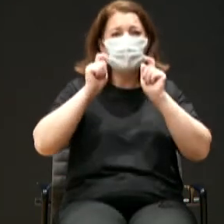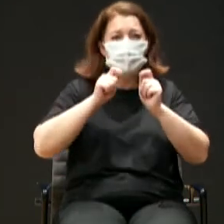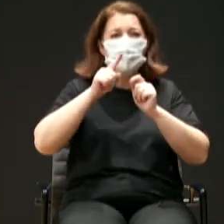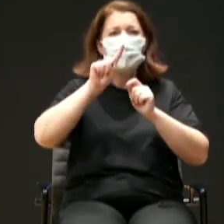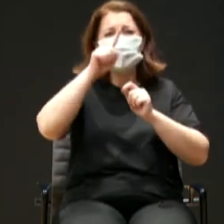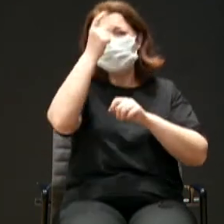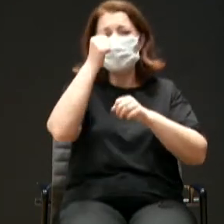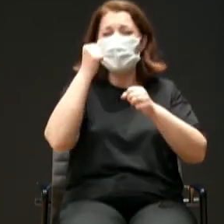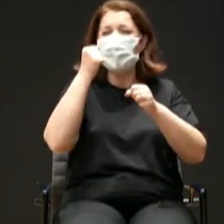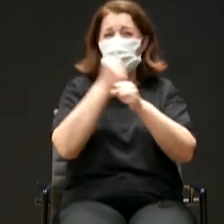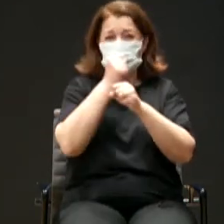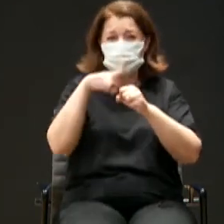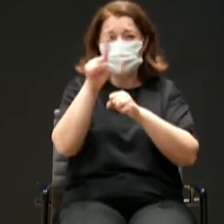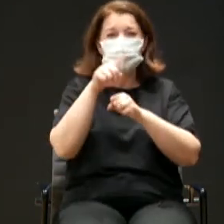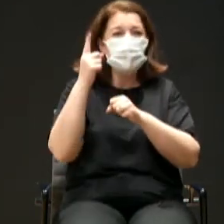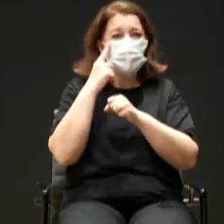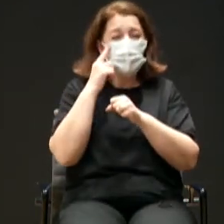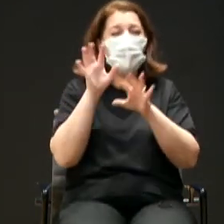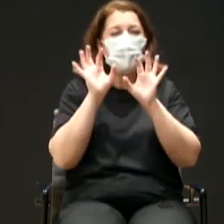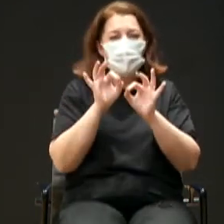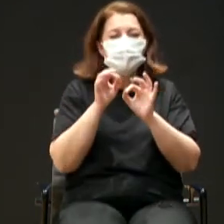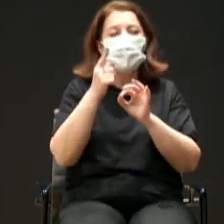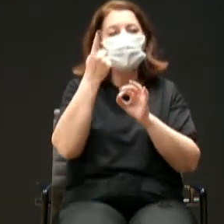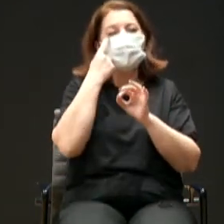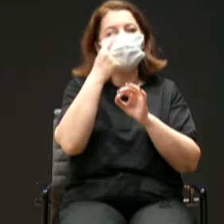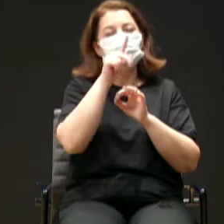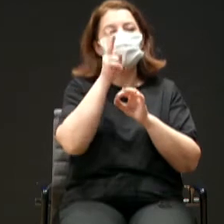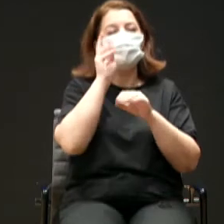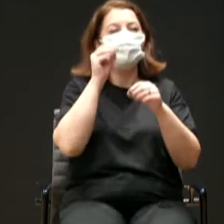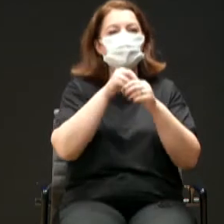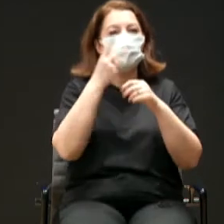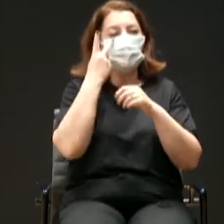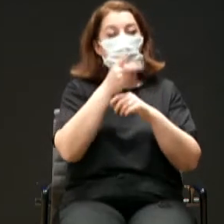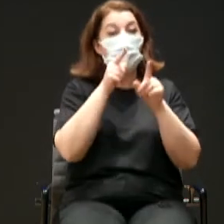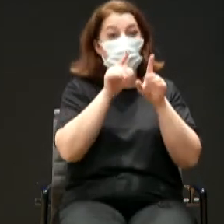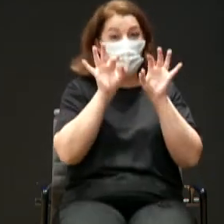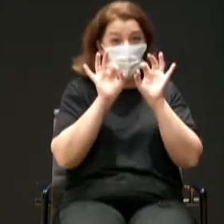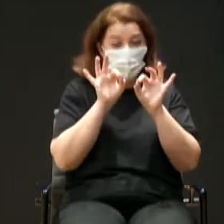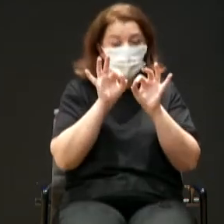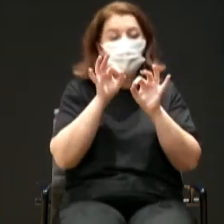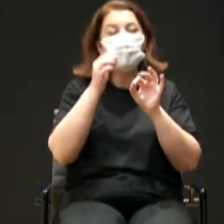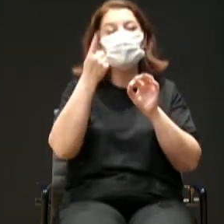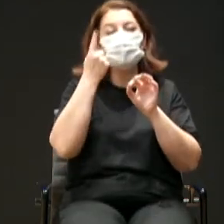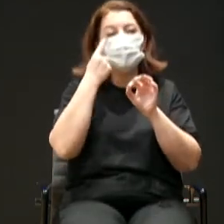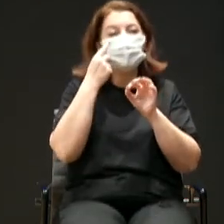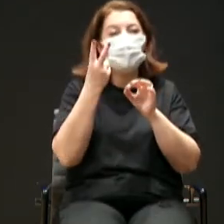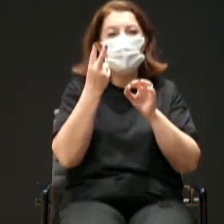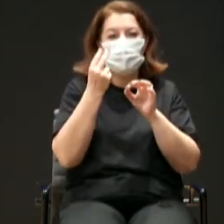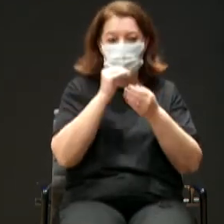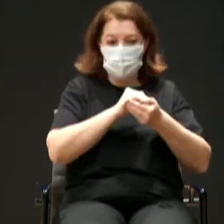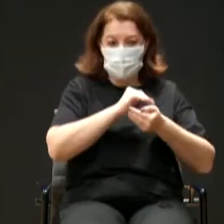işitmezse, işte o zaman devletin sorunu görünür. Böyle durumlardan sonra devletin hazinesi